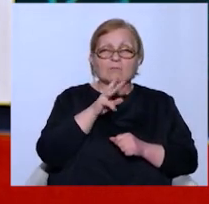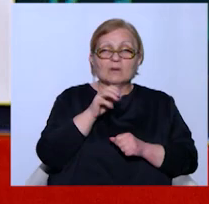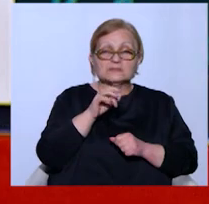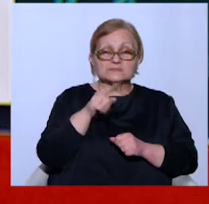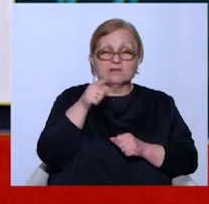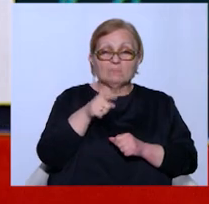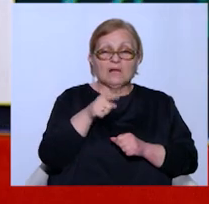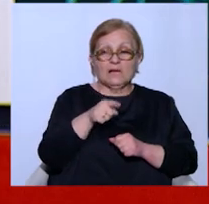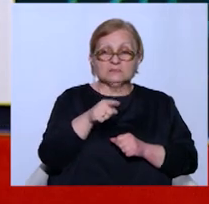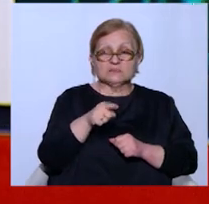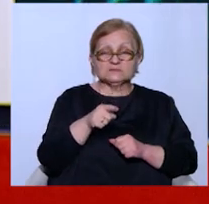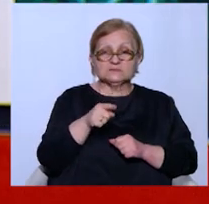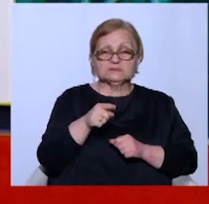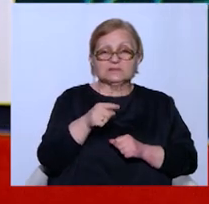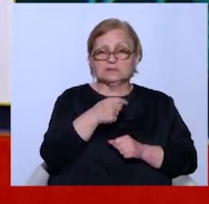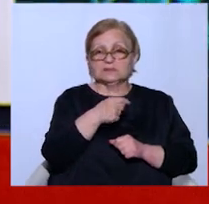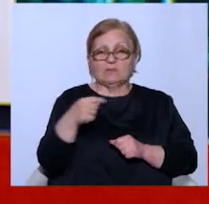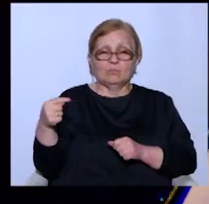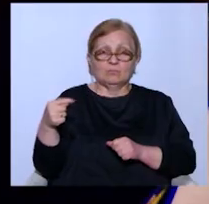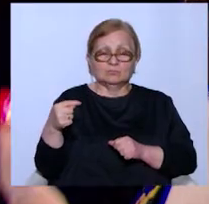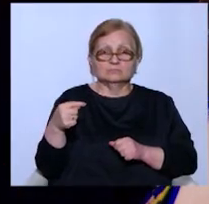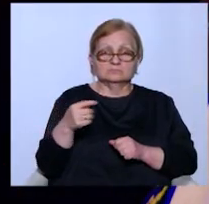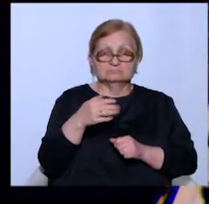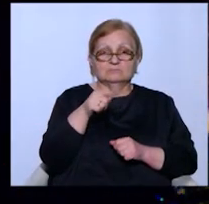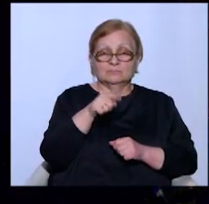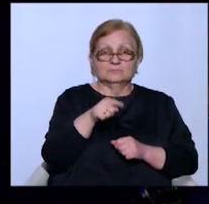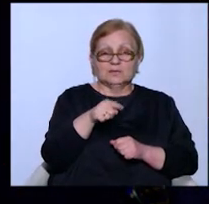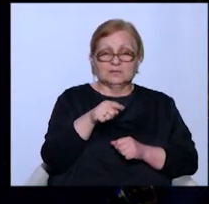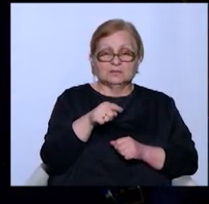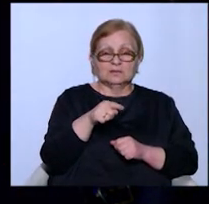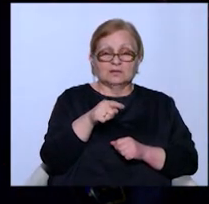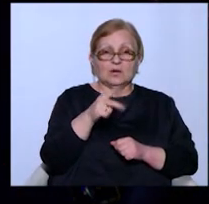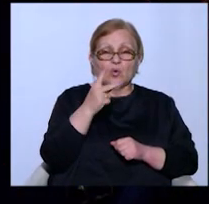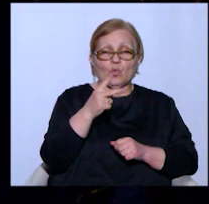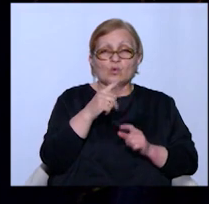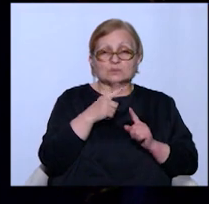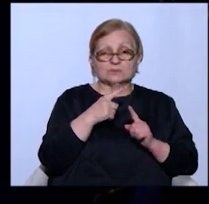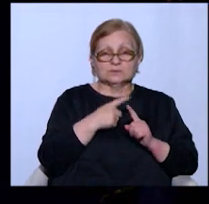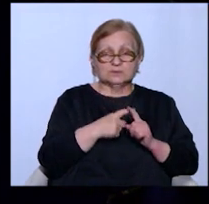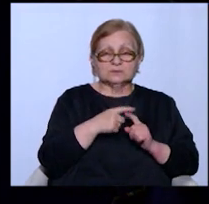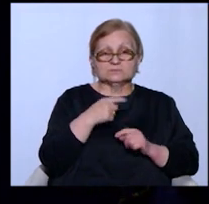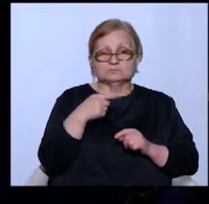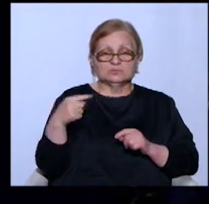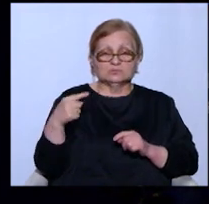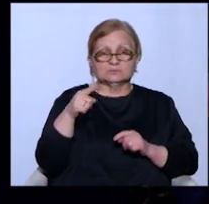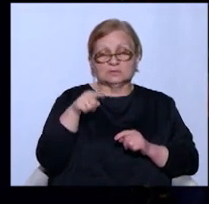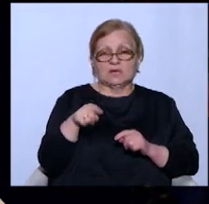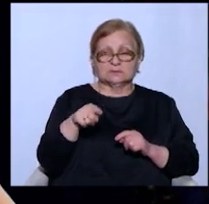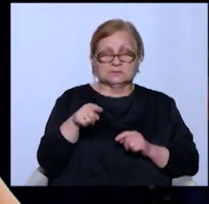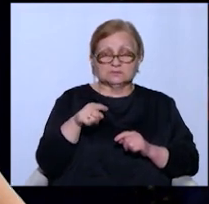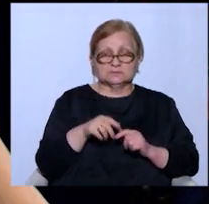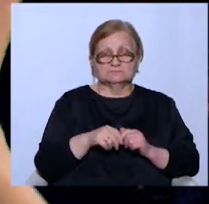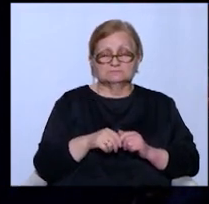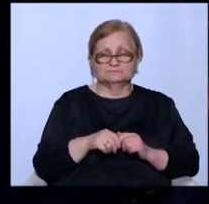ლარის სწავლის საფასური გადაიხადა, ესე იგი მარიცას რა თანხაც ჰქონდა 1000 ლარი დახარჯა და დარჩა რამდენი? 2x - 1000.